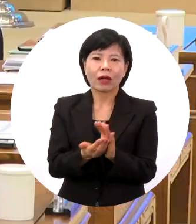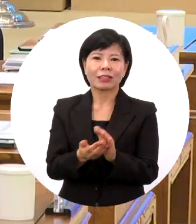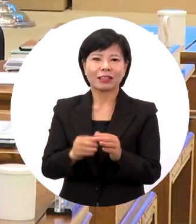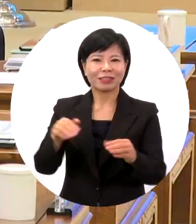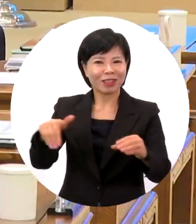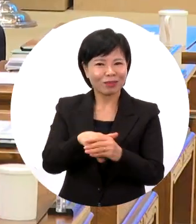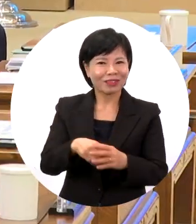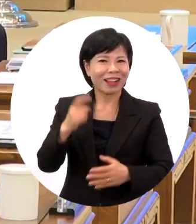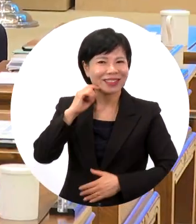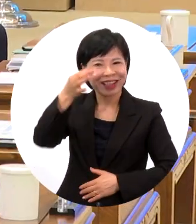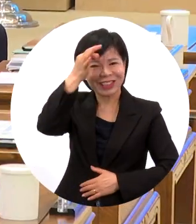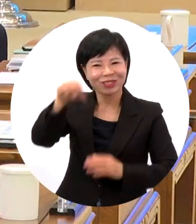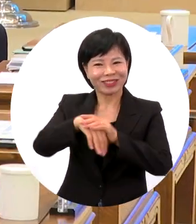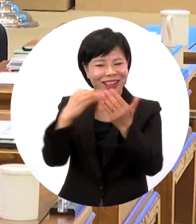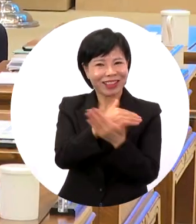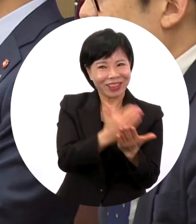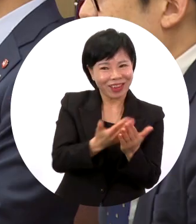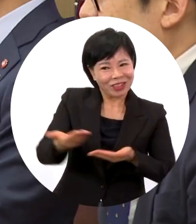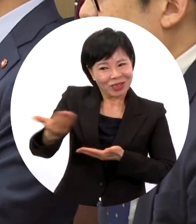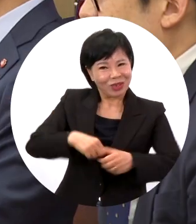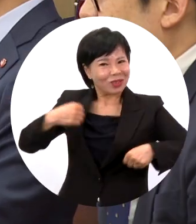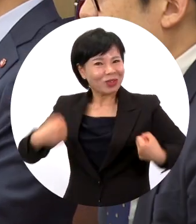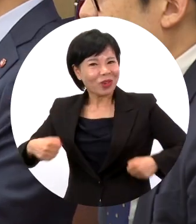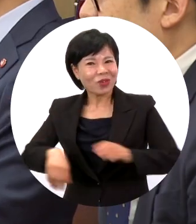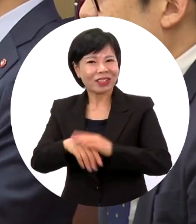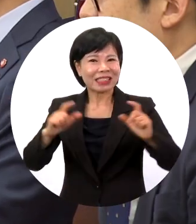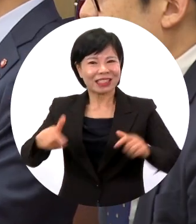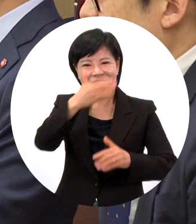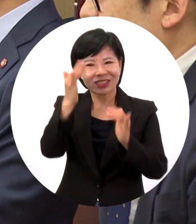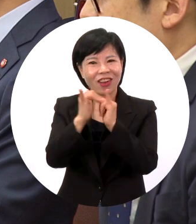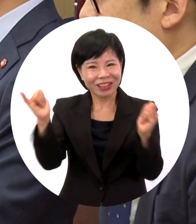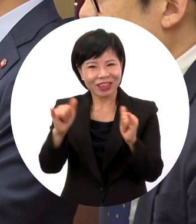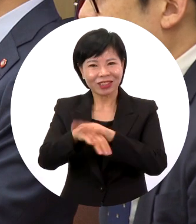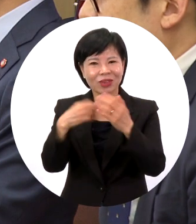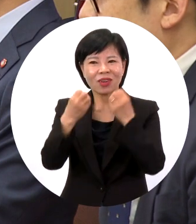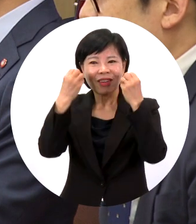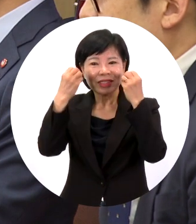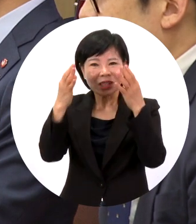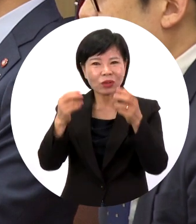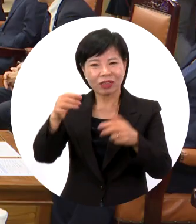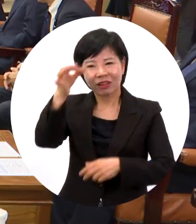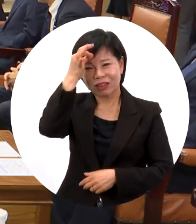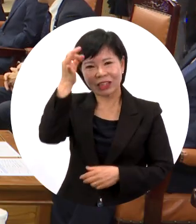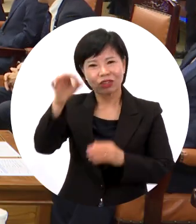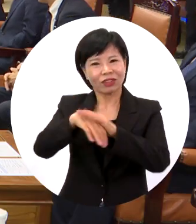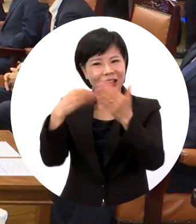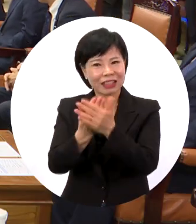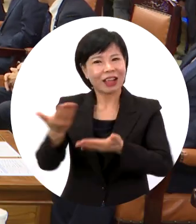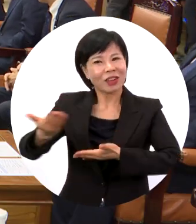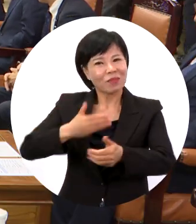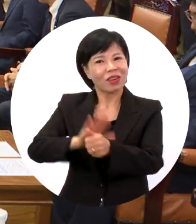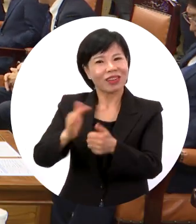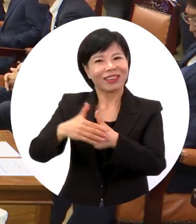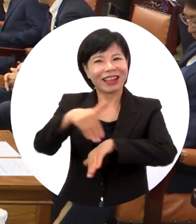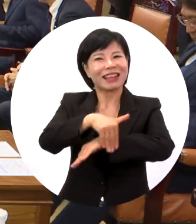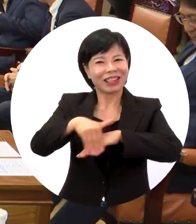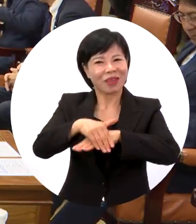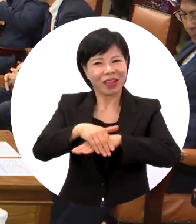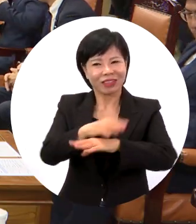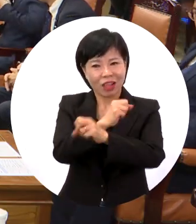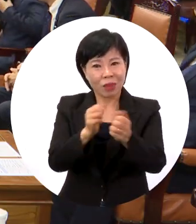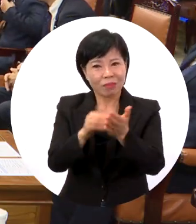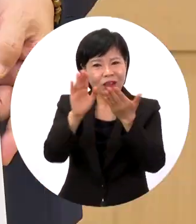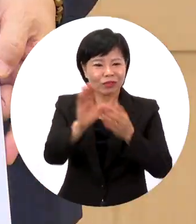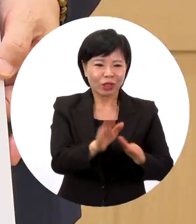문화예술을 향유하도록 예술단 교류 공연, 지역 청년, 신진예술가 교류 등에도 협력할 계획입니다. 협약식